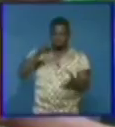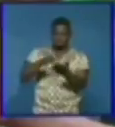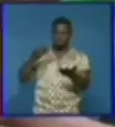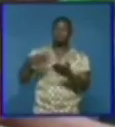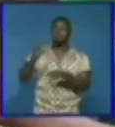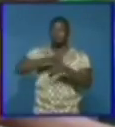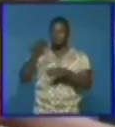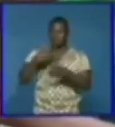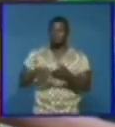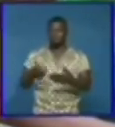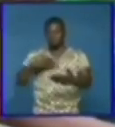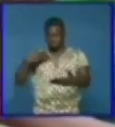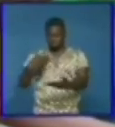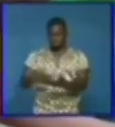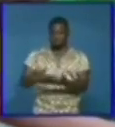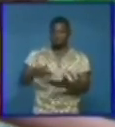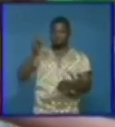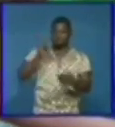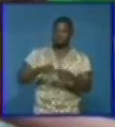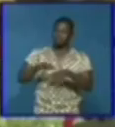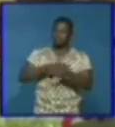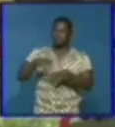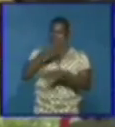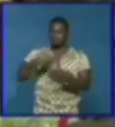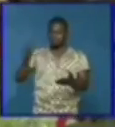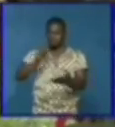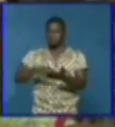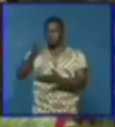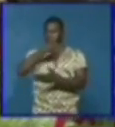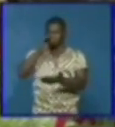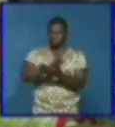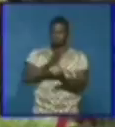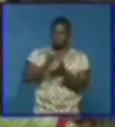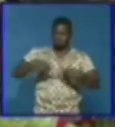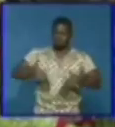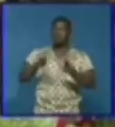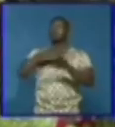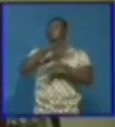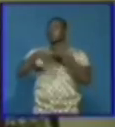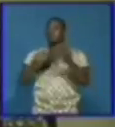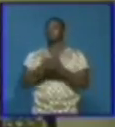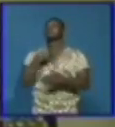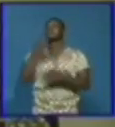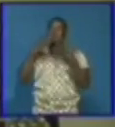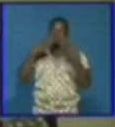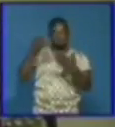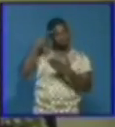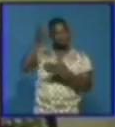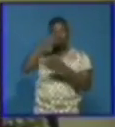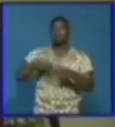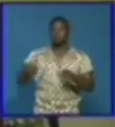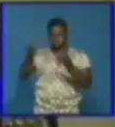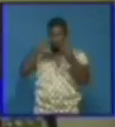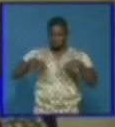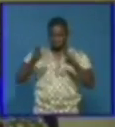certainement sur l'adoption d'une feuille de route. Tout en saluant la tenue de cette session, les premiers responsables de la région